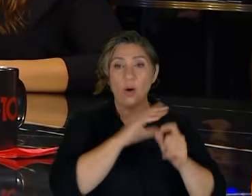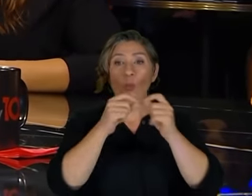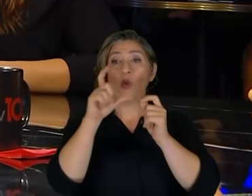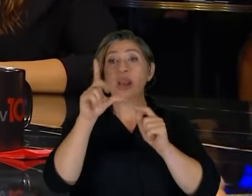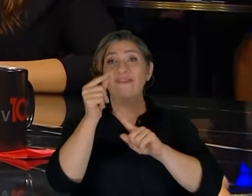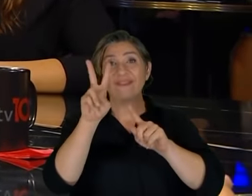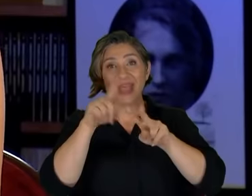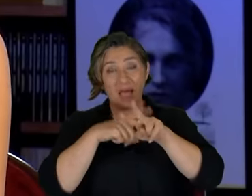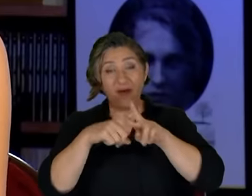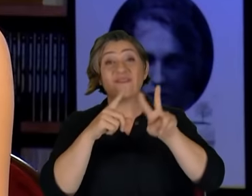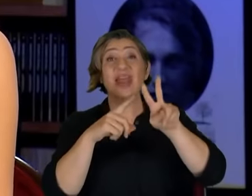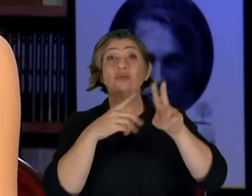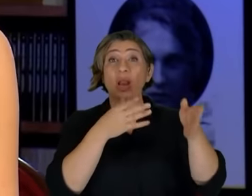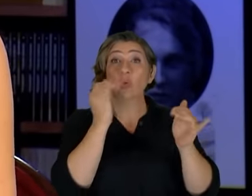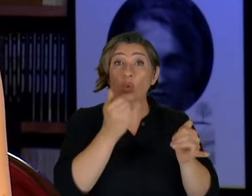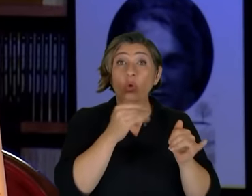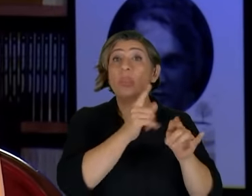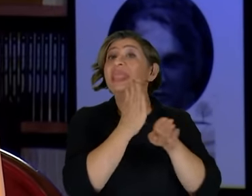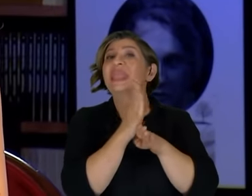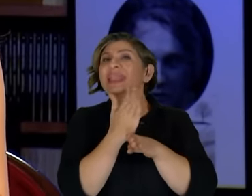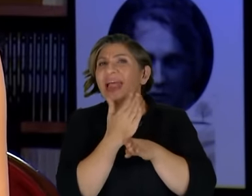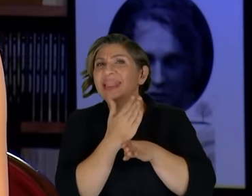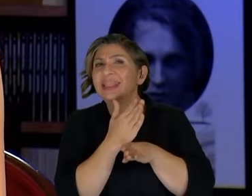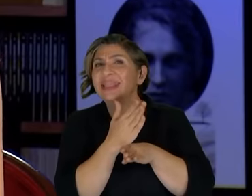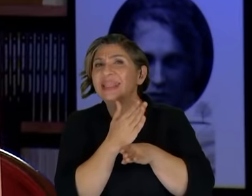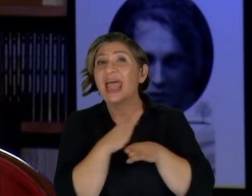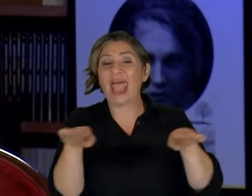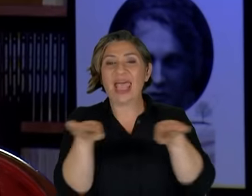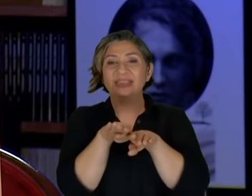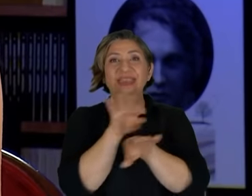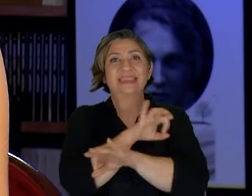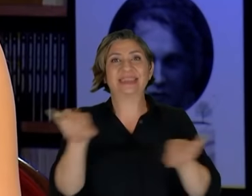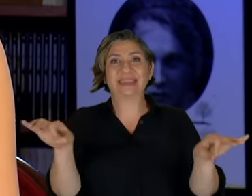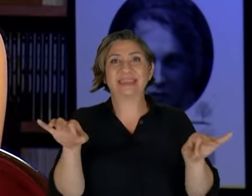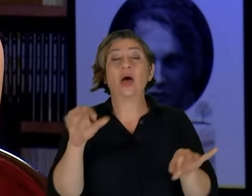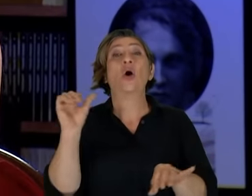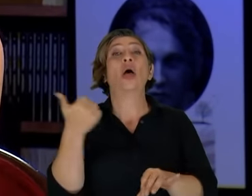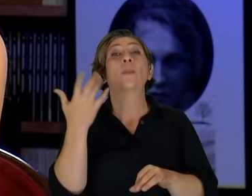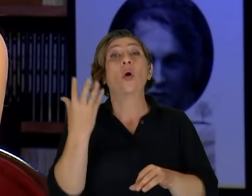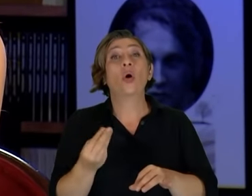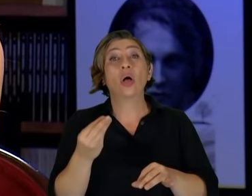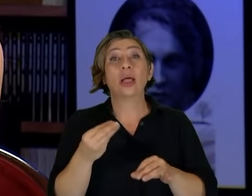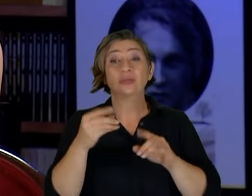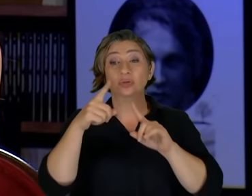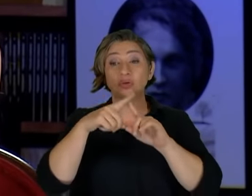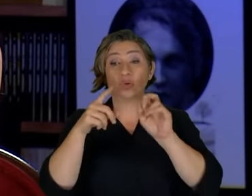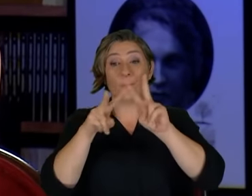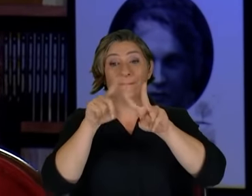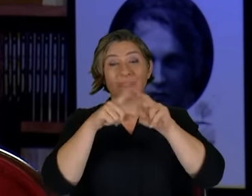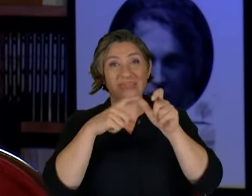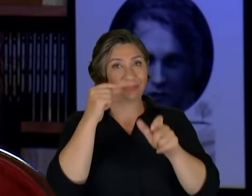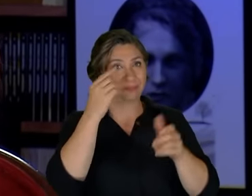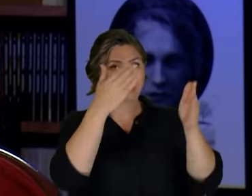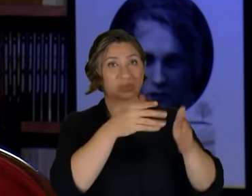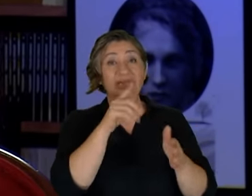değişiyor, Venezuela kötü durumda ve bunların nedenleri eşitsizlikler. Şimdi önemli olan zaten Thomas Piketty'nin,